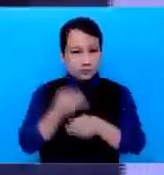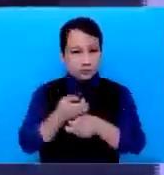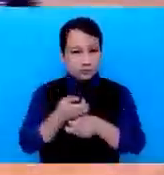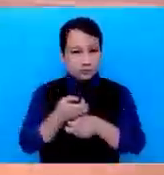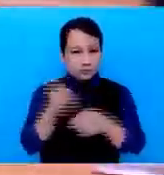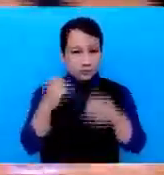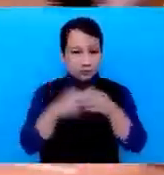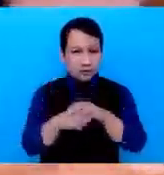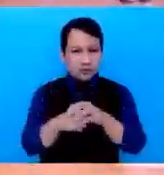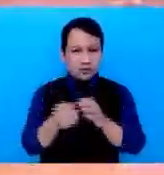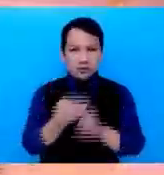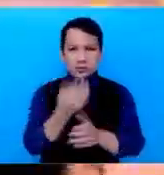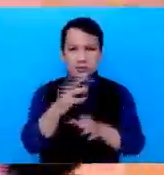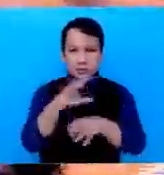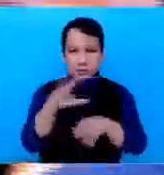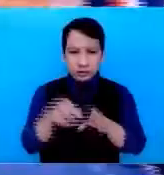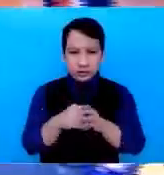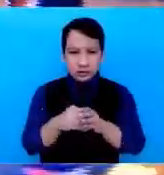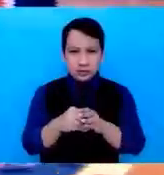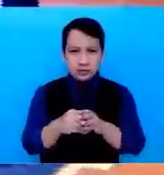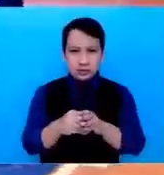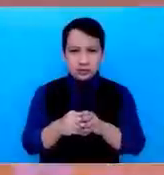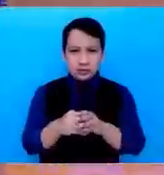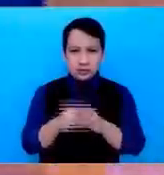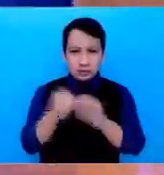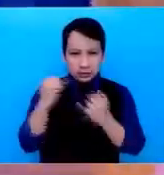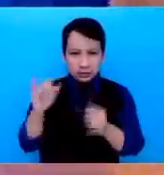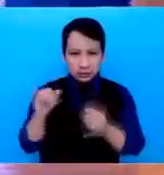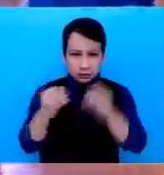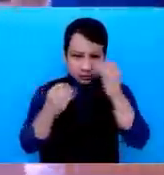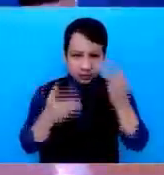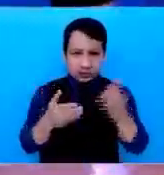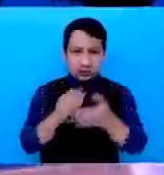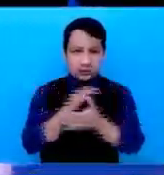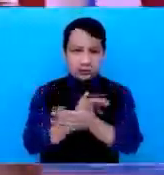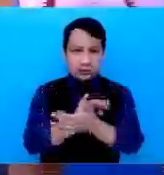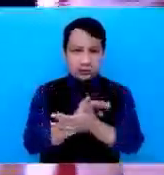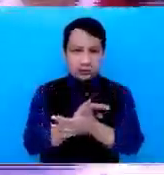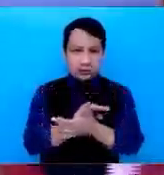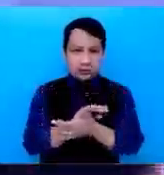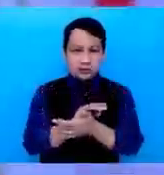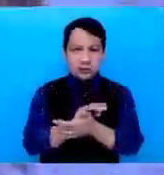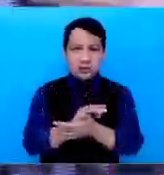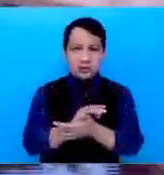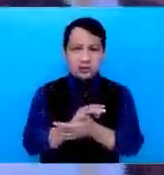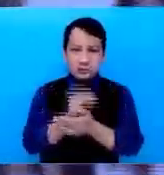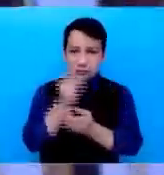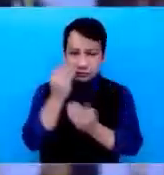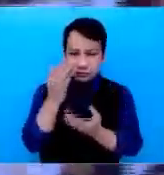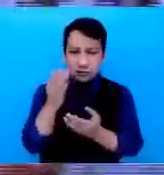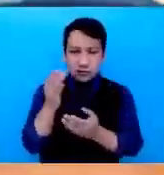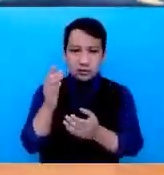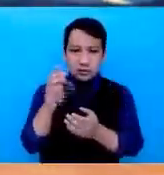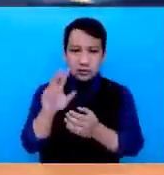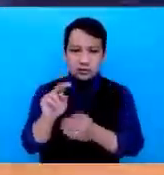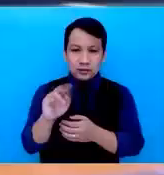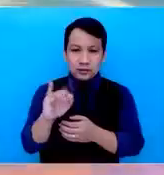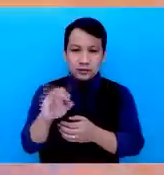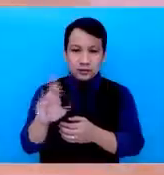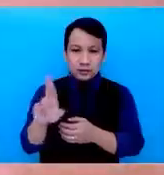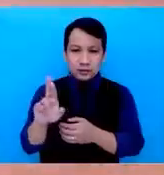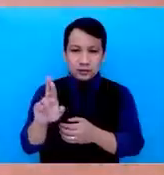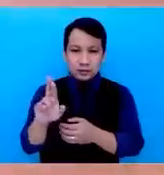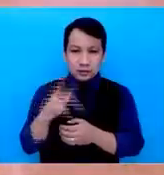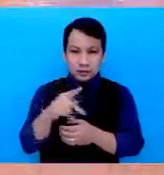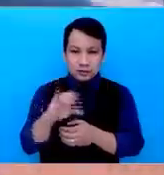kasaling import dahil na rin ng paghigpit sa COVID-19 protocols. Gagawin ang tip-off sa Inare Sports Arena sa Pasig. Pero